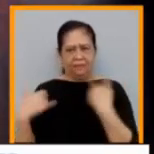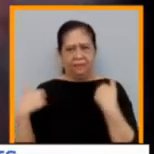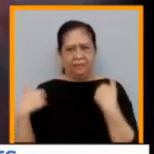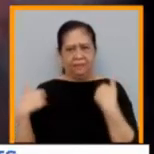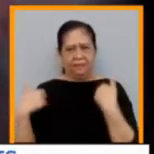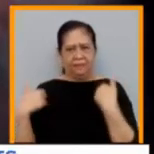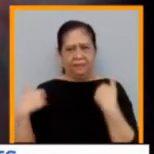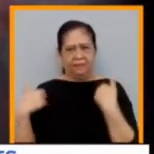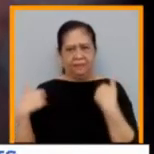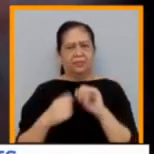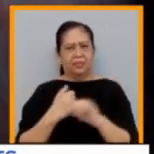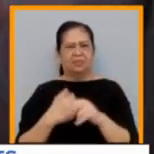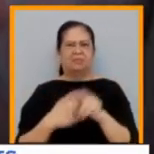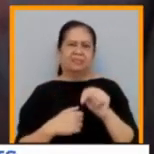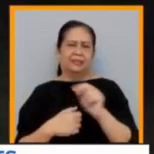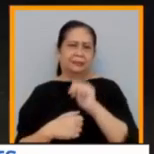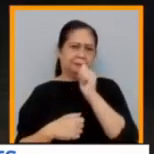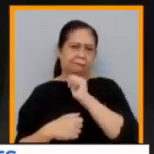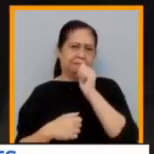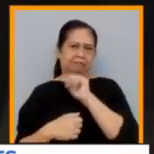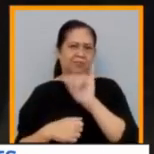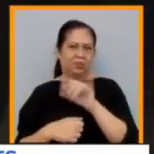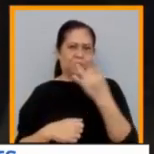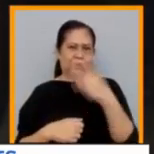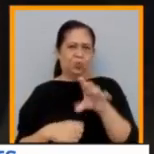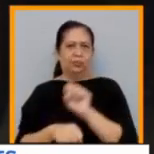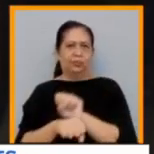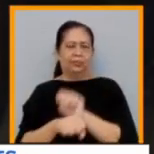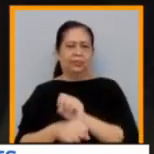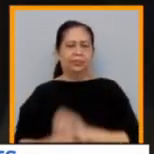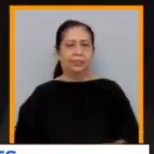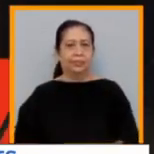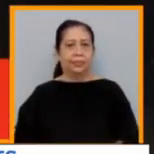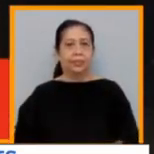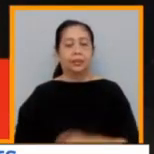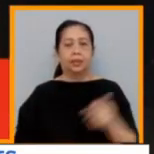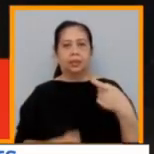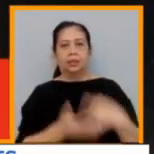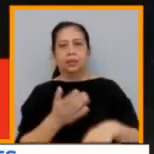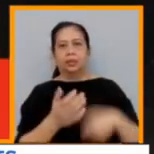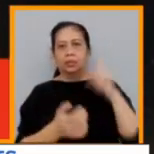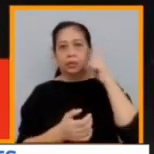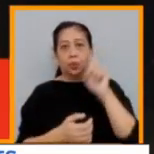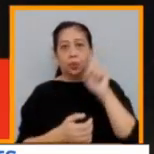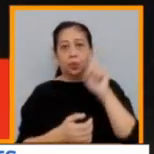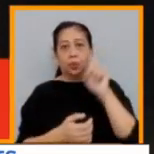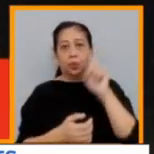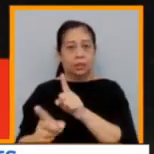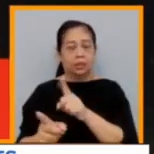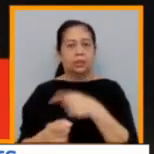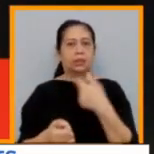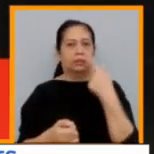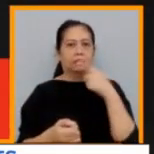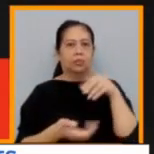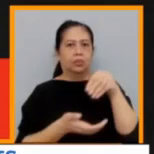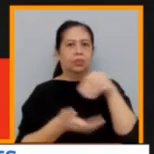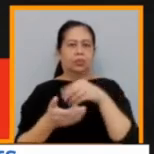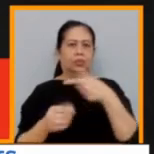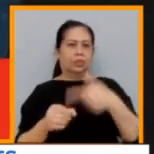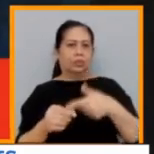Kailangan, ma'am, yun lang yung trabaho. Sagot ng gobyerno, fuel subsidy para sa mga driver ng pampublikong